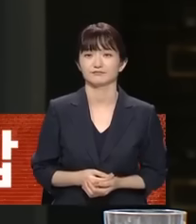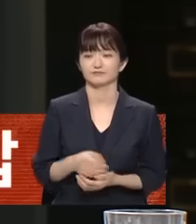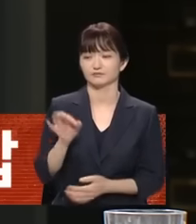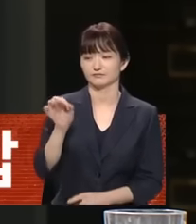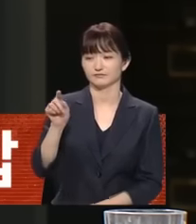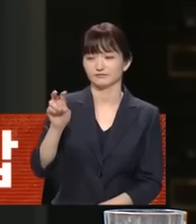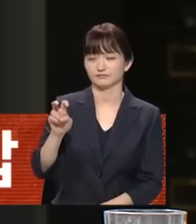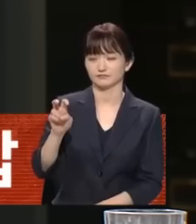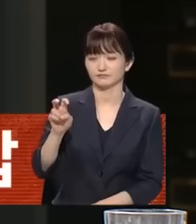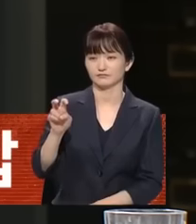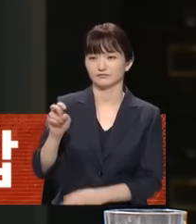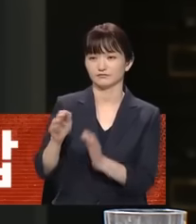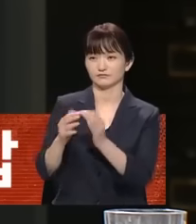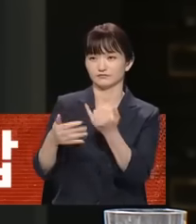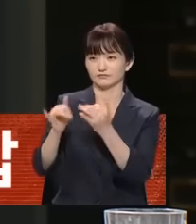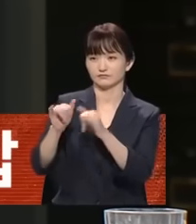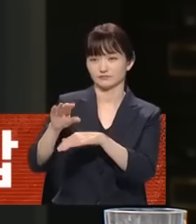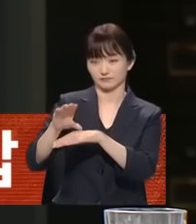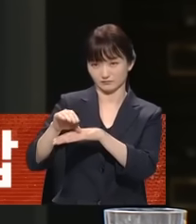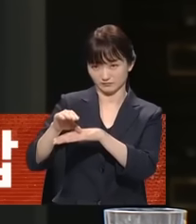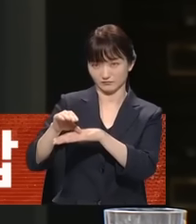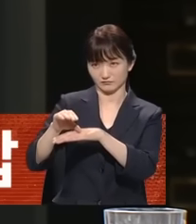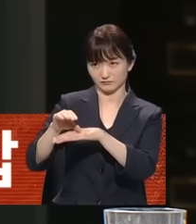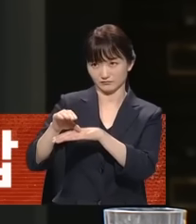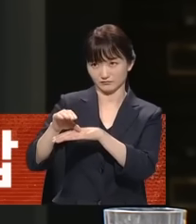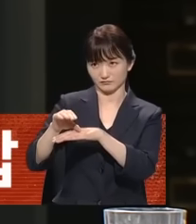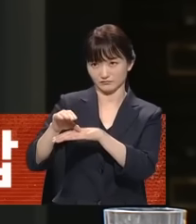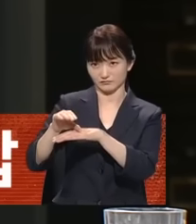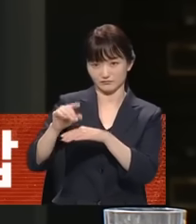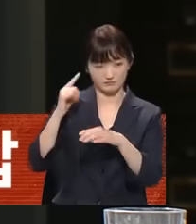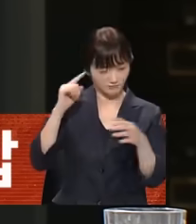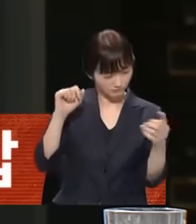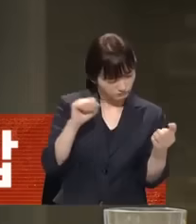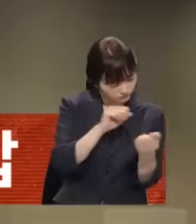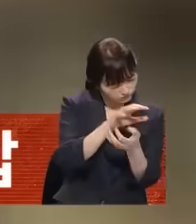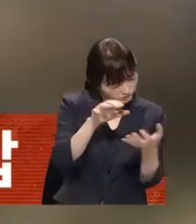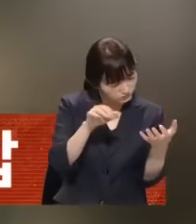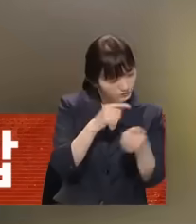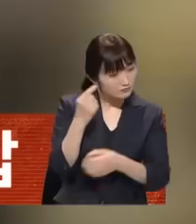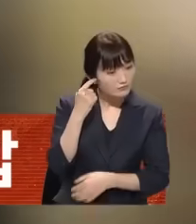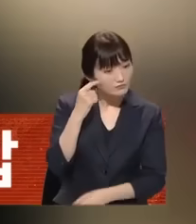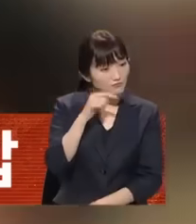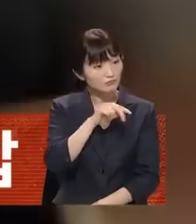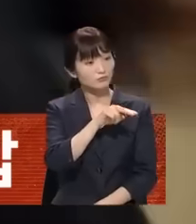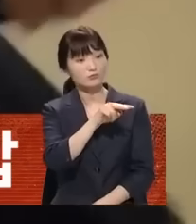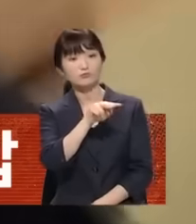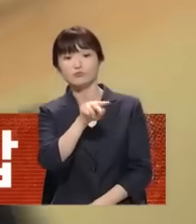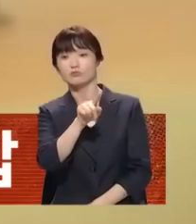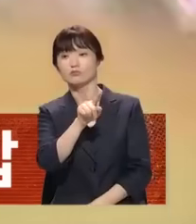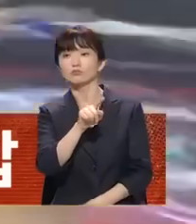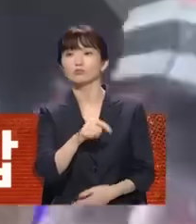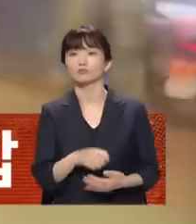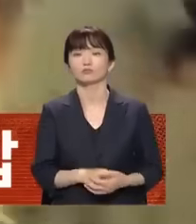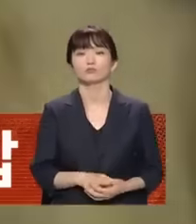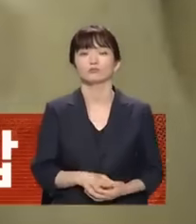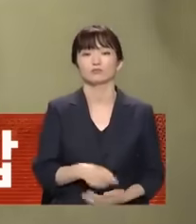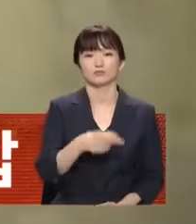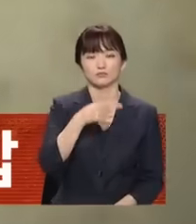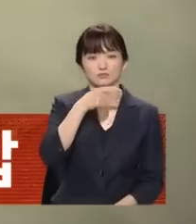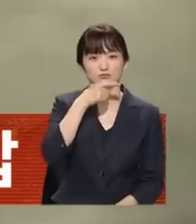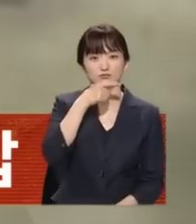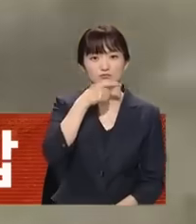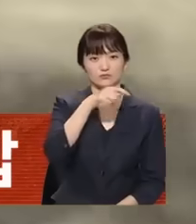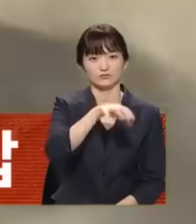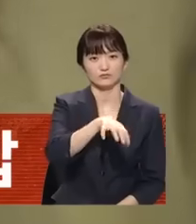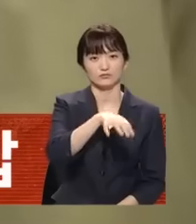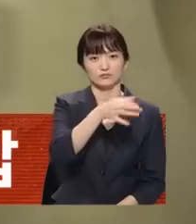만나기로 한 장소에서 근데 갑자기 소란스러운 소리가 들리길래 뭐지 하고 봤더니 그 소위 말하는 수원 남문파